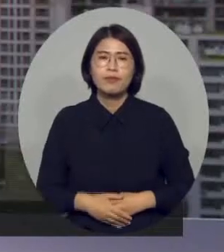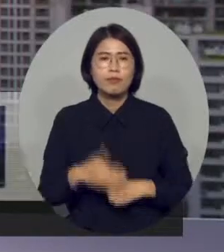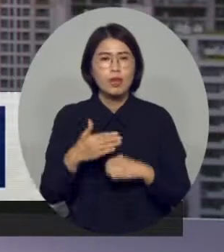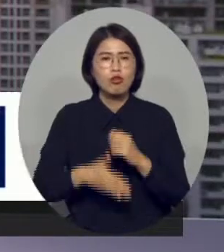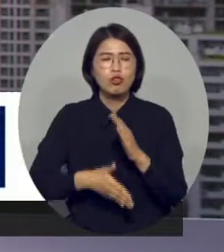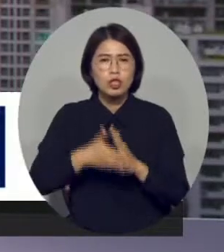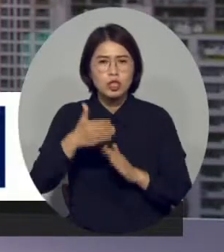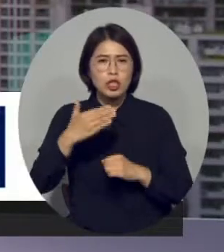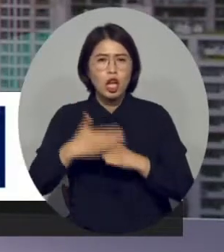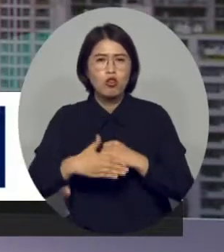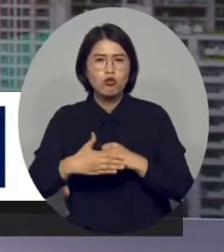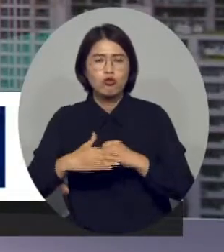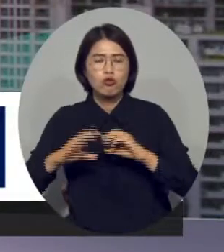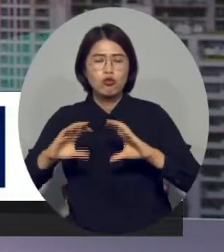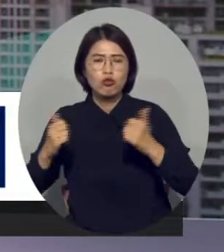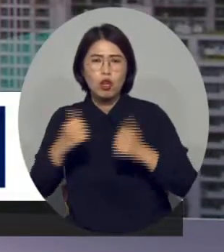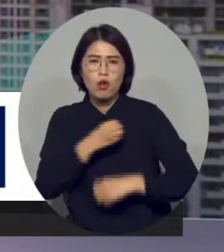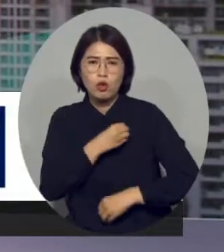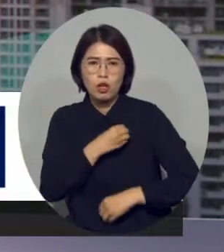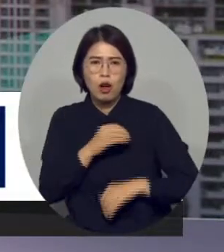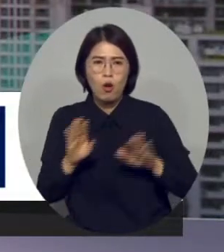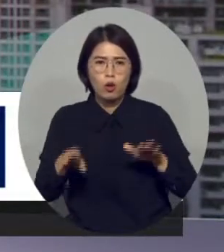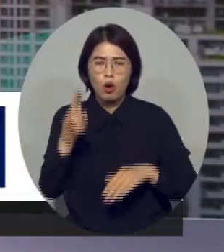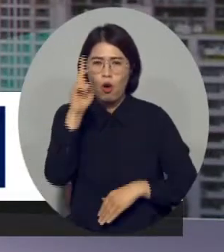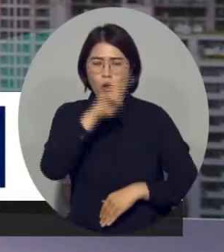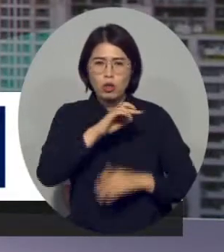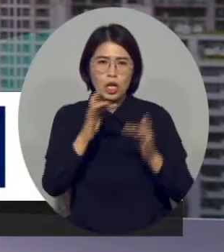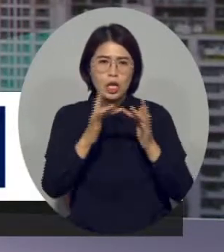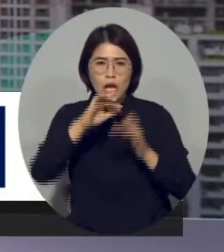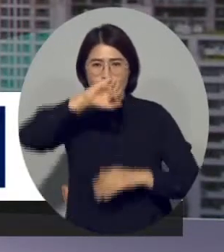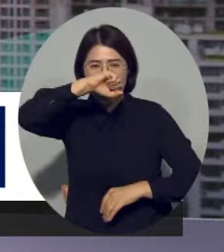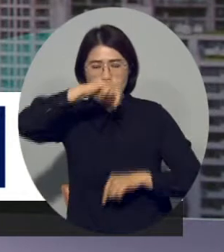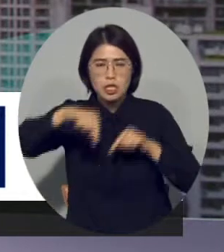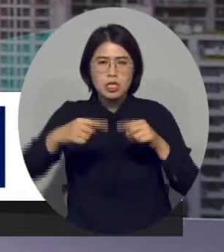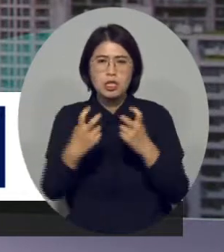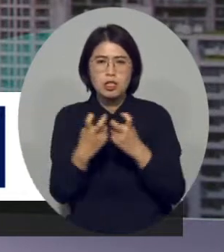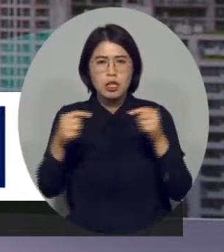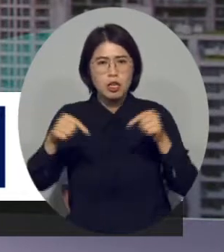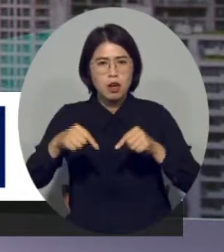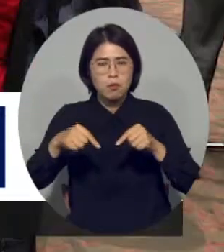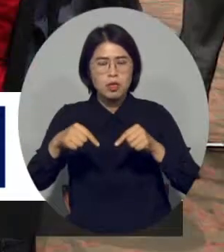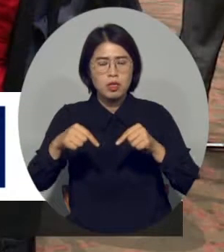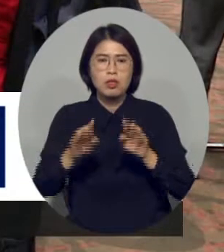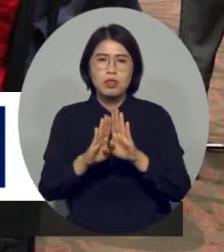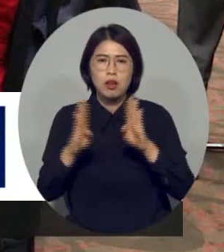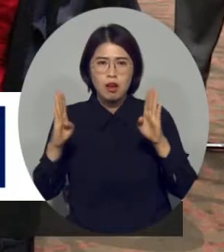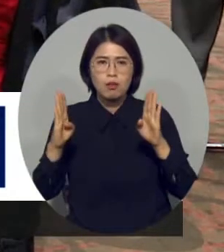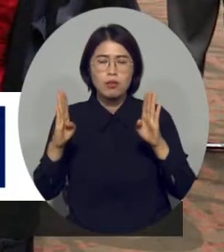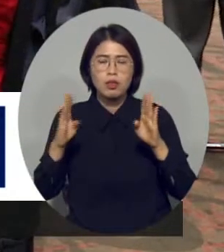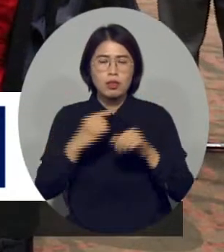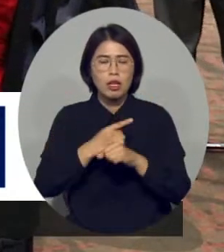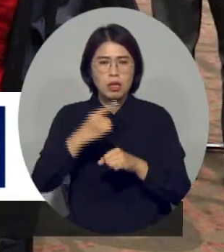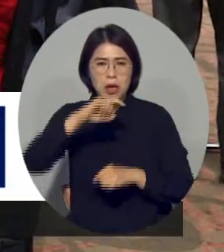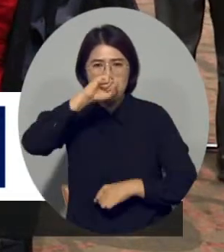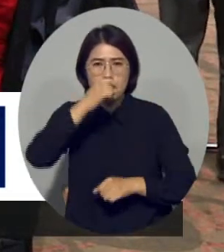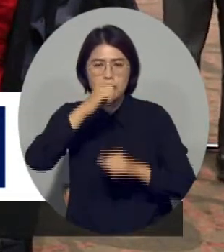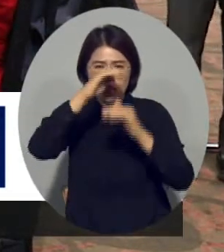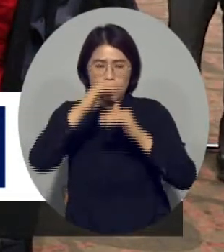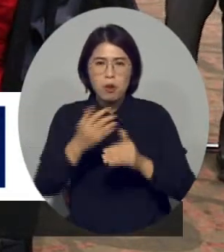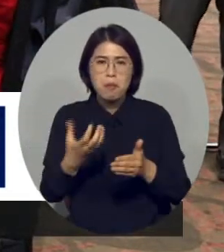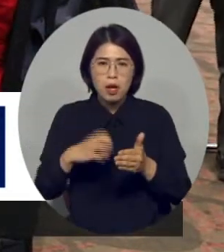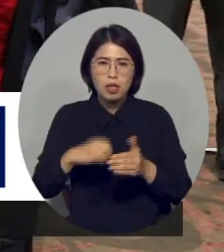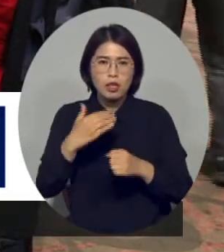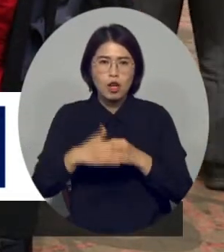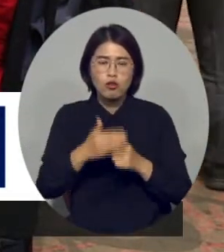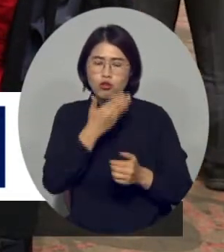대구시는 대구 지역 국회의원들과 오늘 오전 온라인 예산 정책 협의회 를 엽니다 내년도 정부 예산안에 반영된 대구의